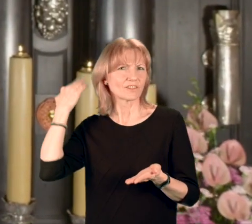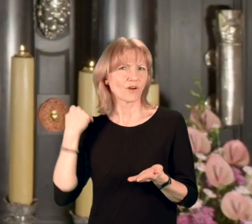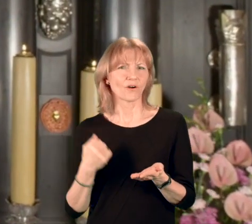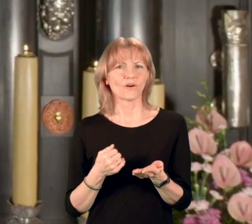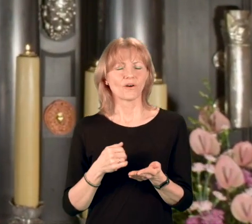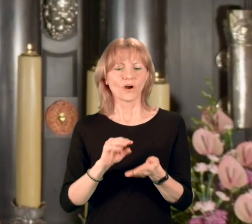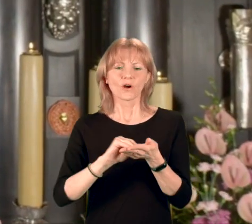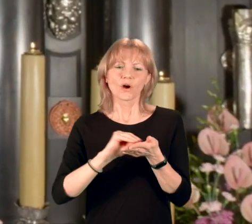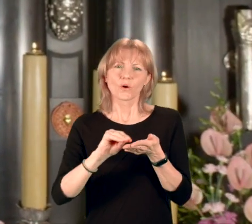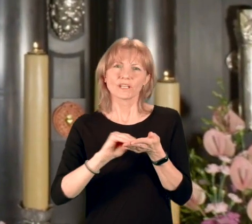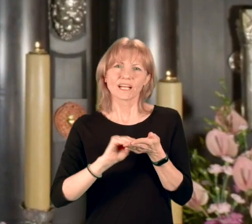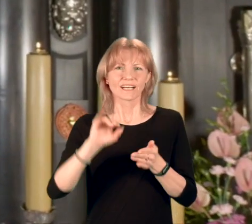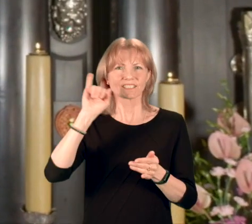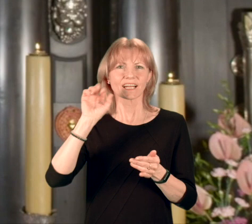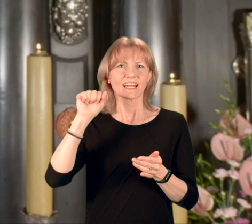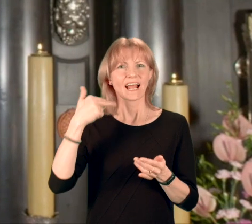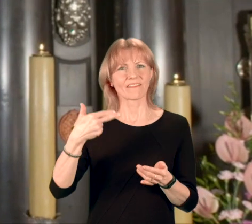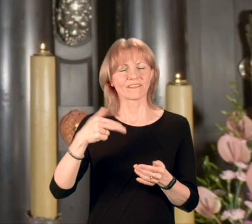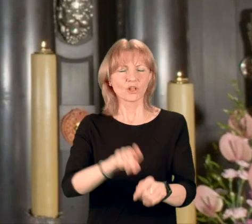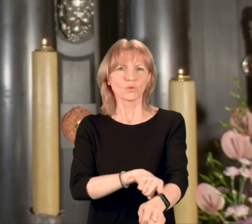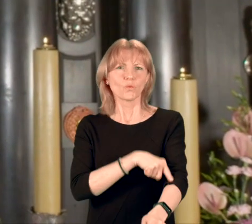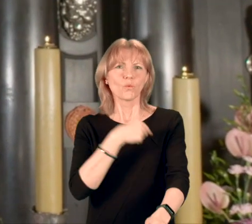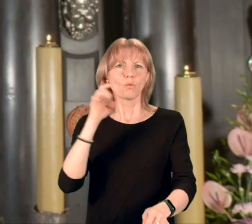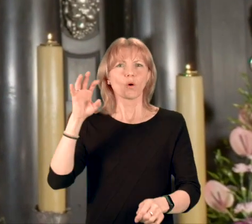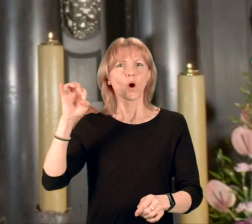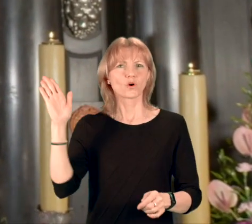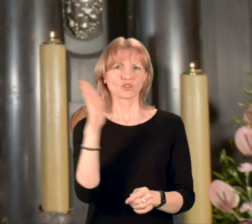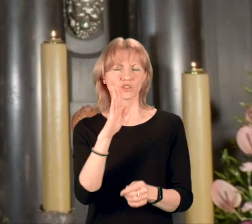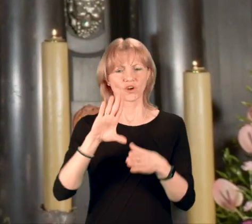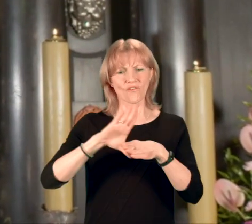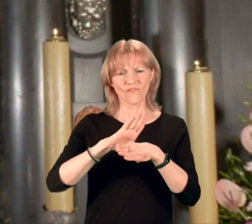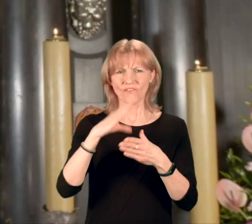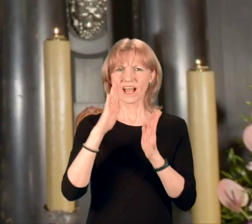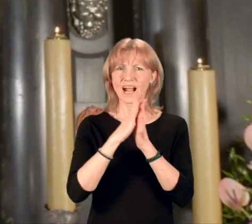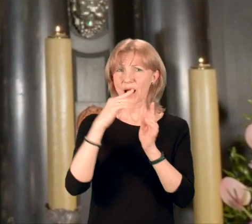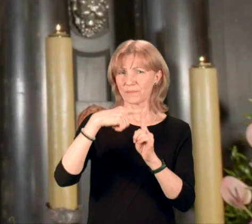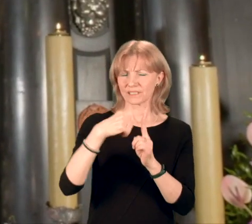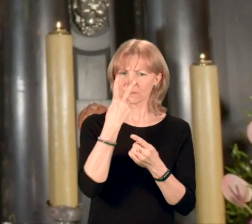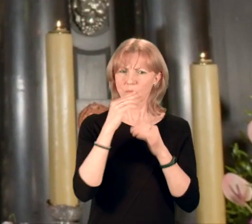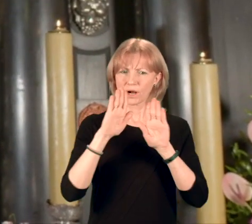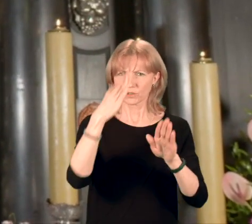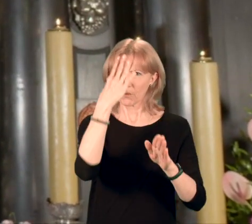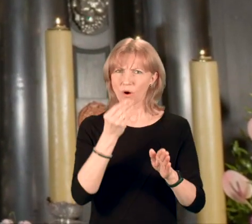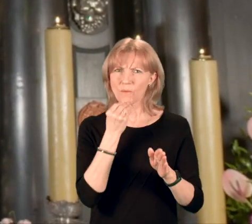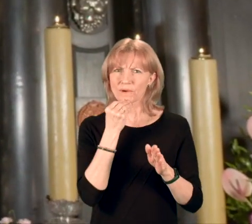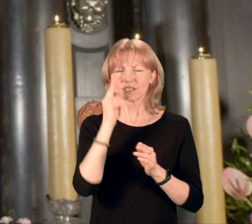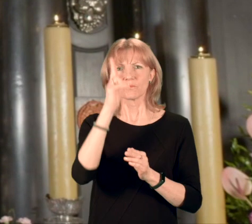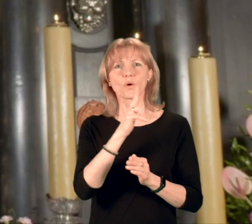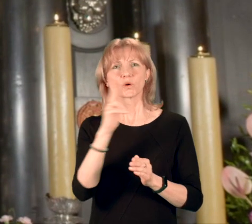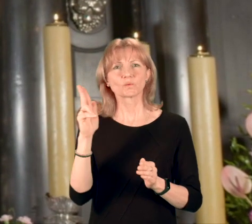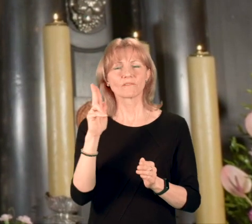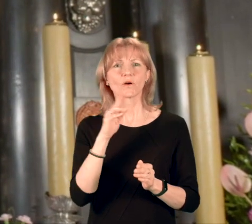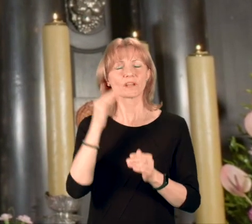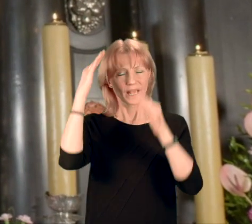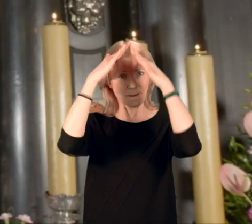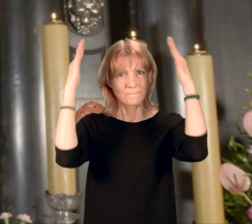nad Wartą, kronikarz Jan Długosz. W kaplicy pokazują obraz błogosławionej Dziewicy Maryi, Królowej